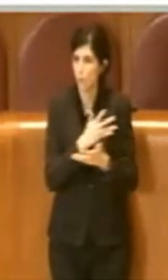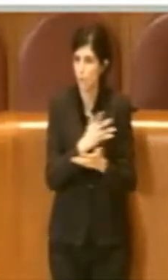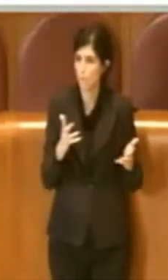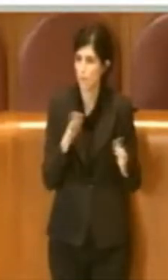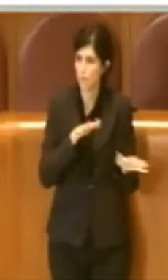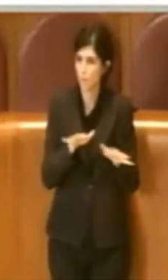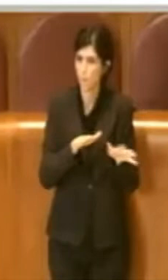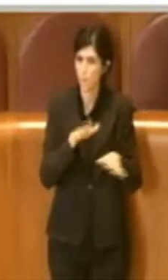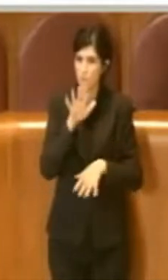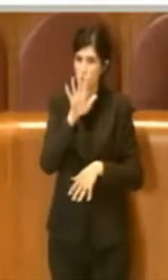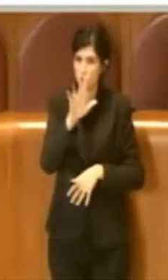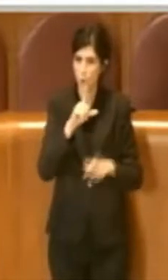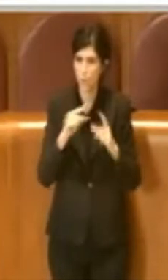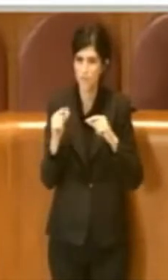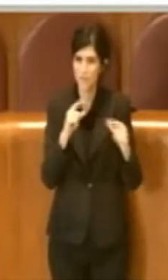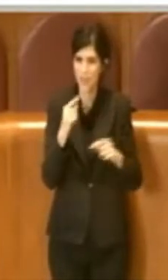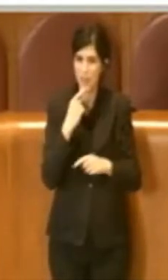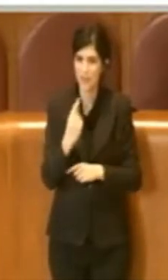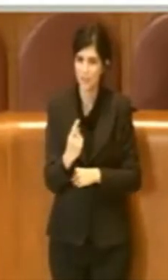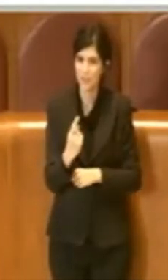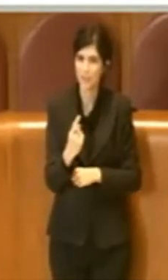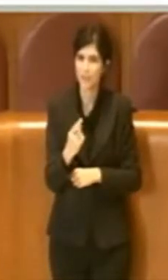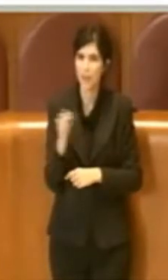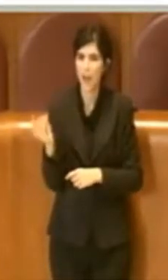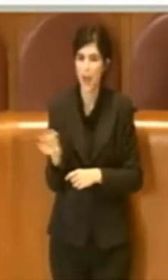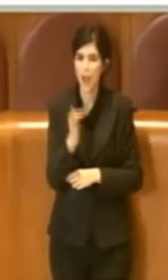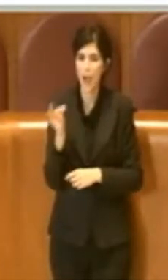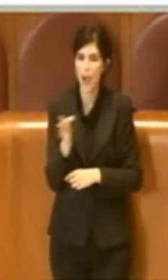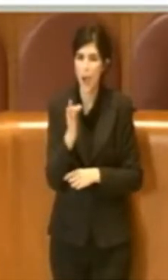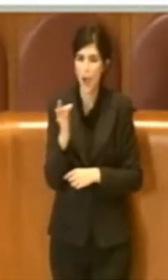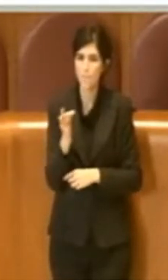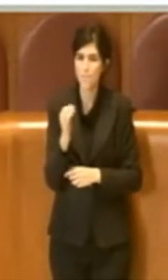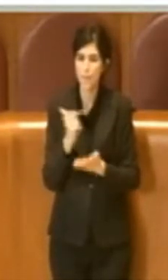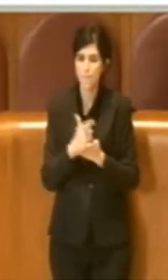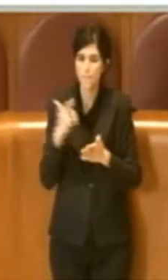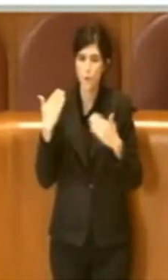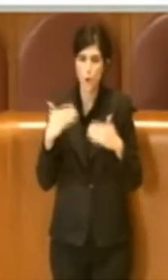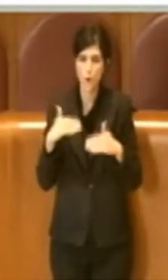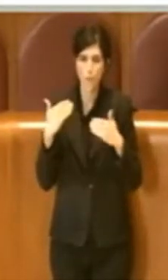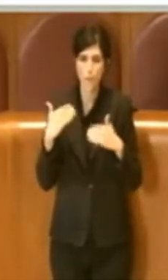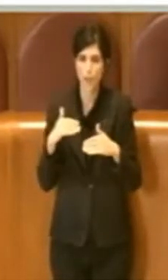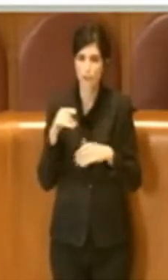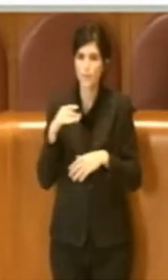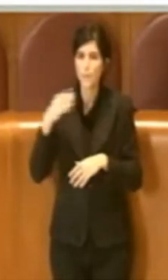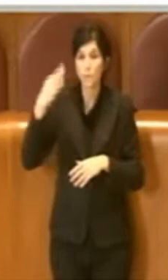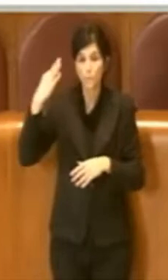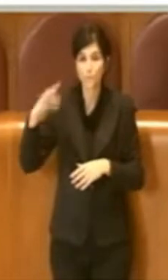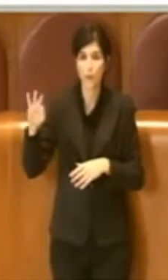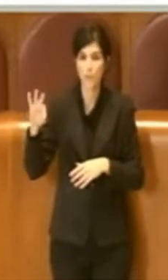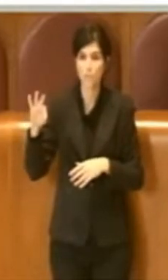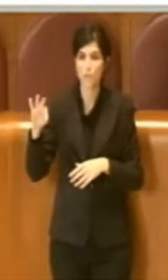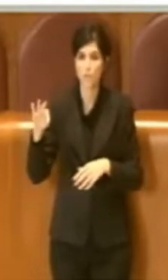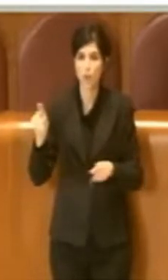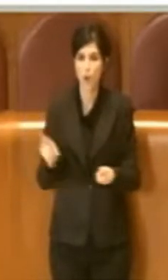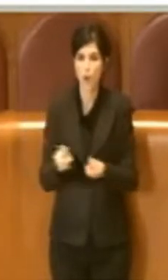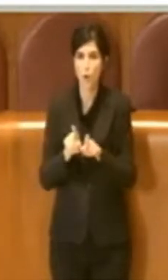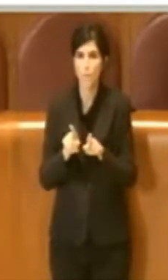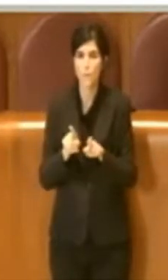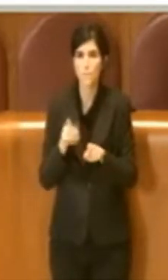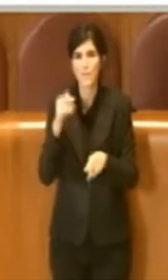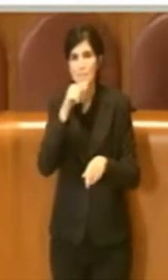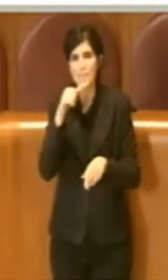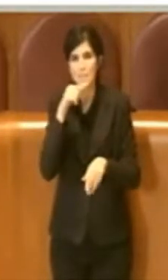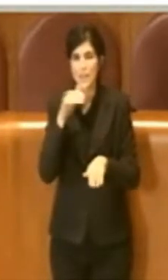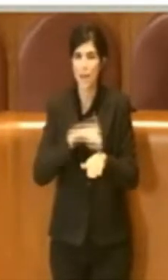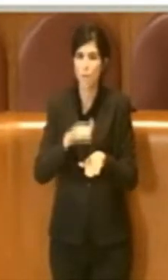5 Stelle, e per dire anche che comunque le api hanno un'importanza specifica come bioindicatori, vengono utilizzati